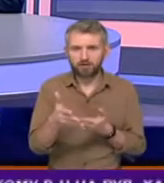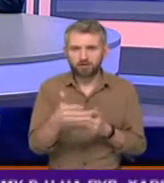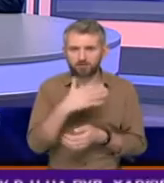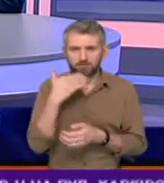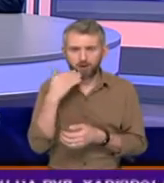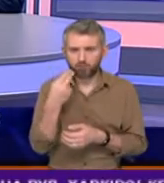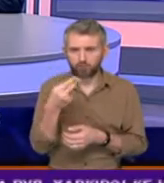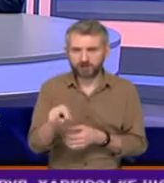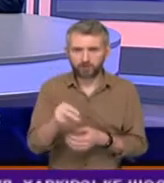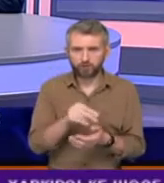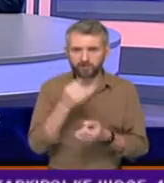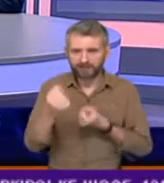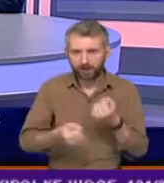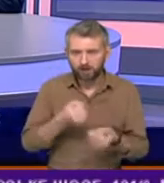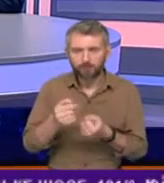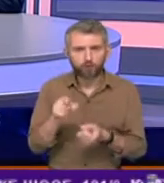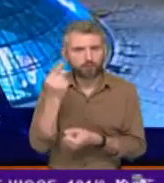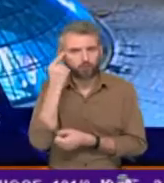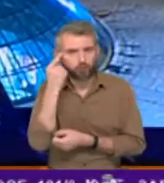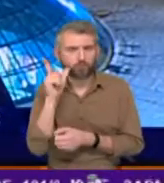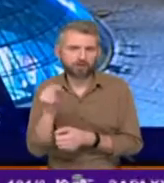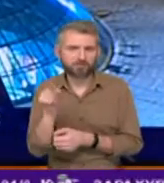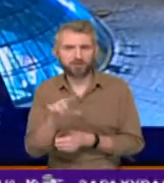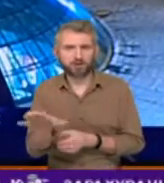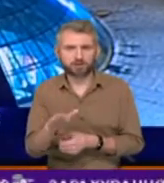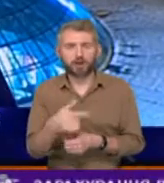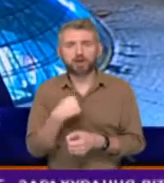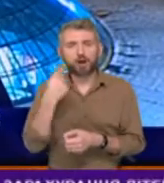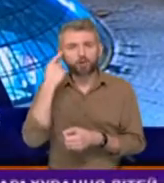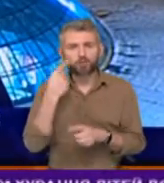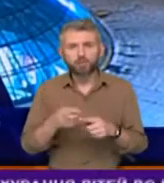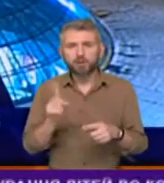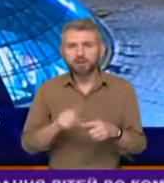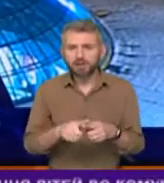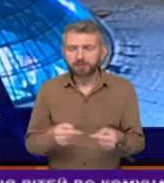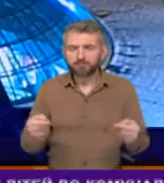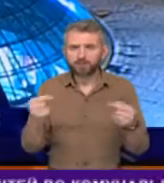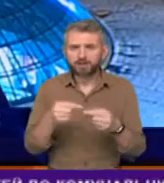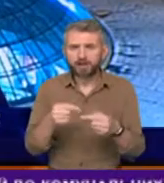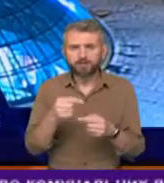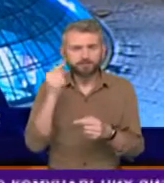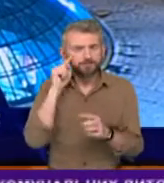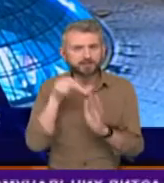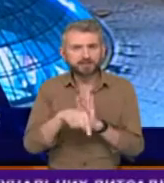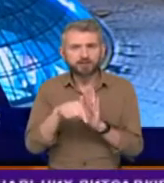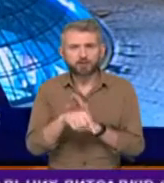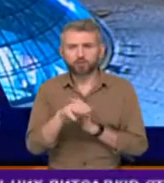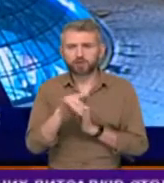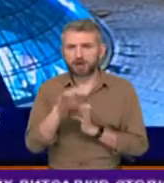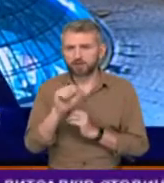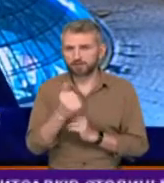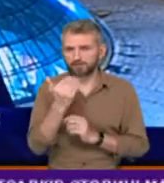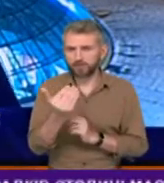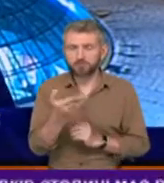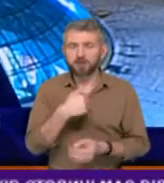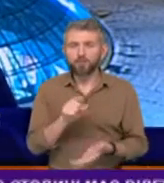євро їхати, і вона ще подумає. В принципі, це все, я думаю, співпадає з сентенцією пана Тараса про те, що